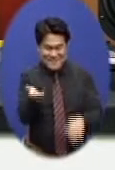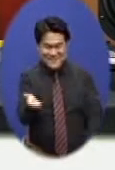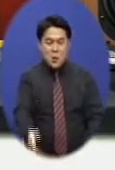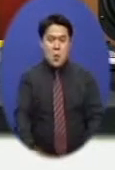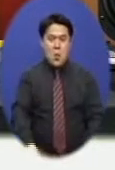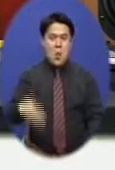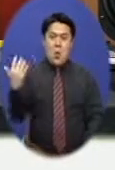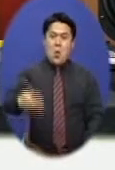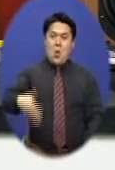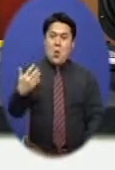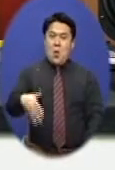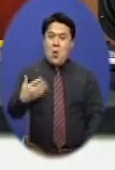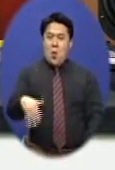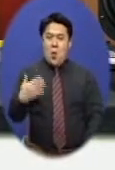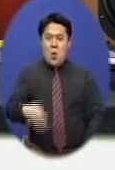보여주세요. 와,